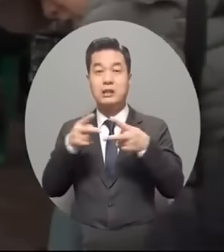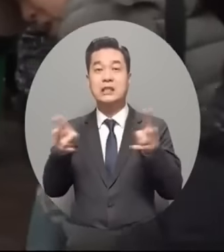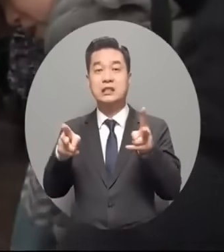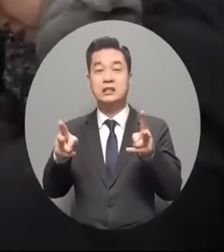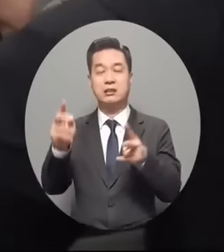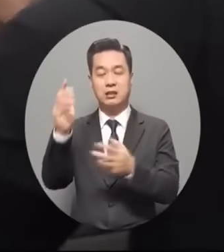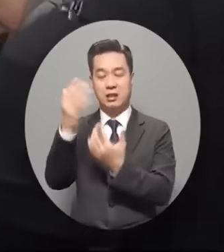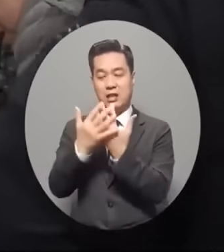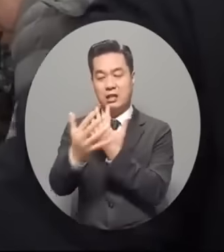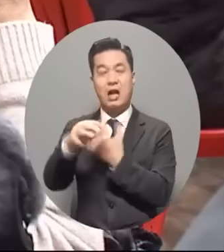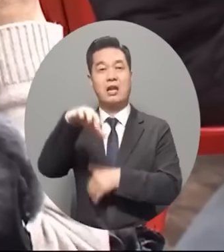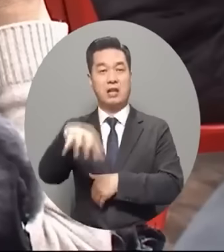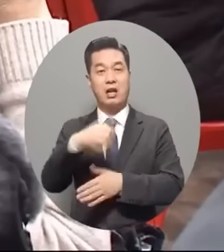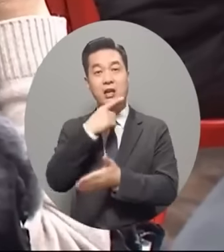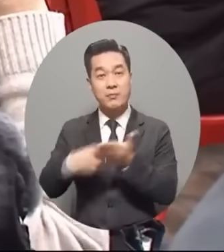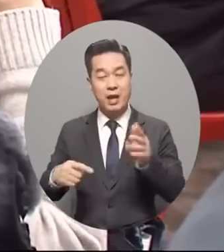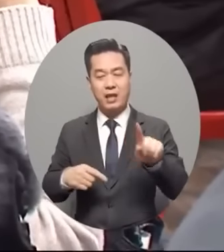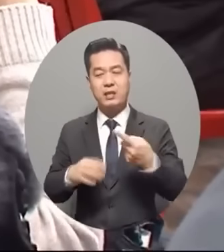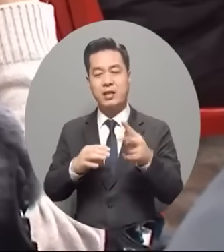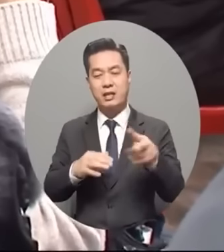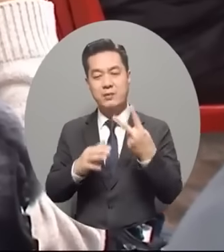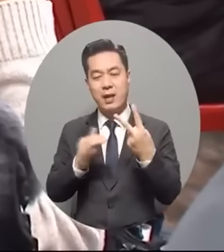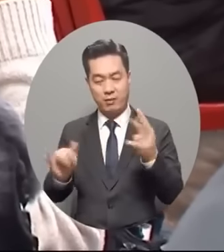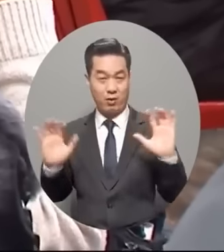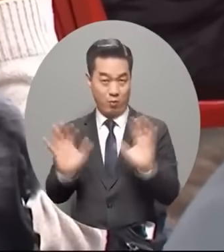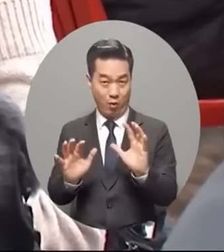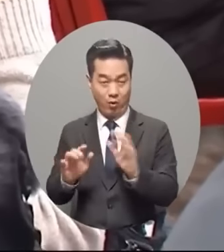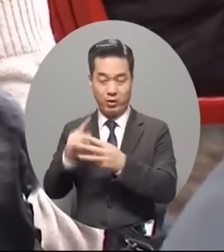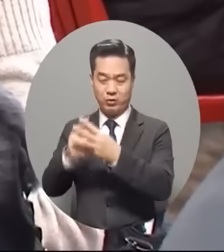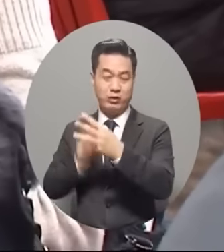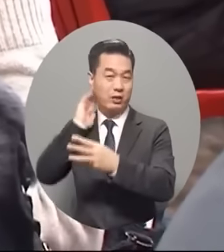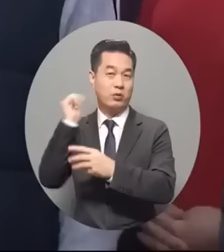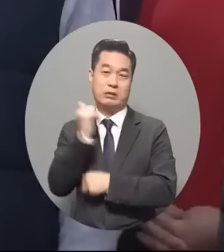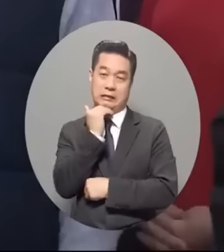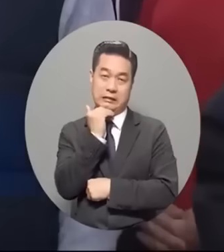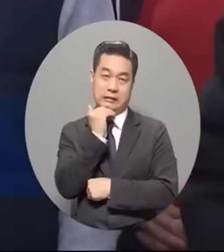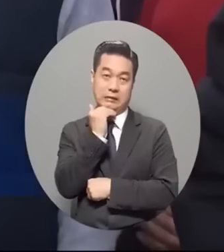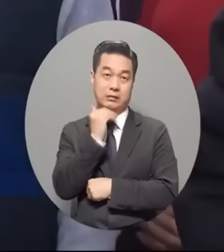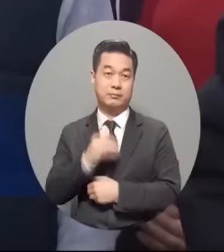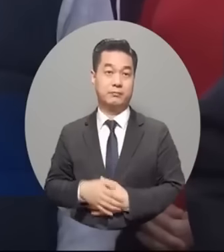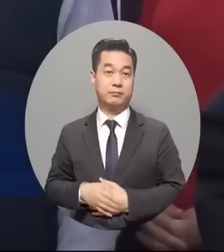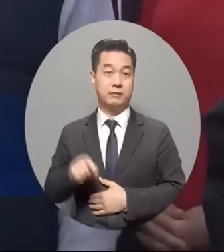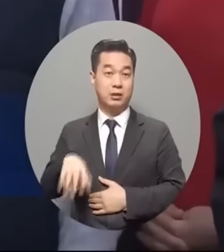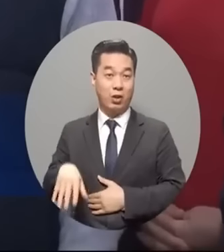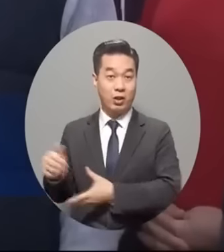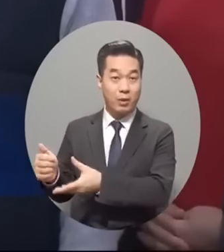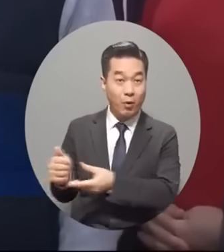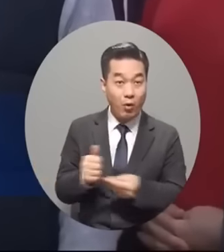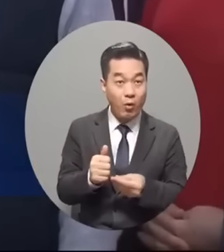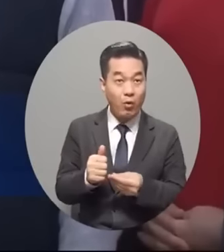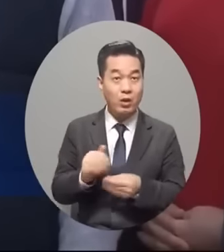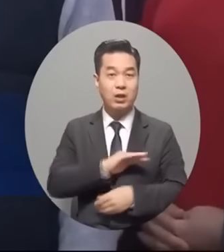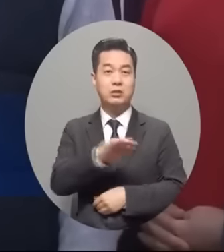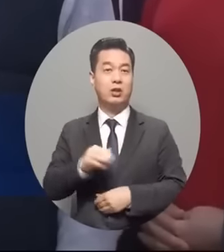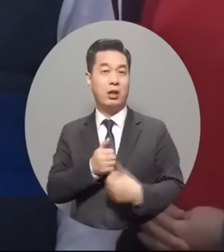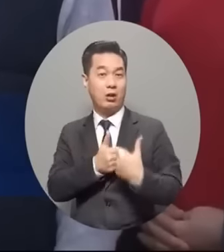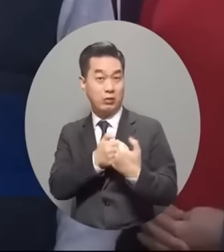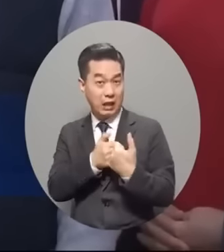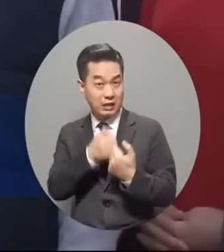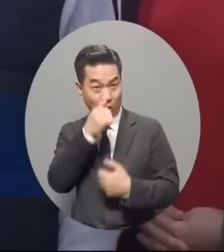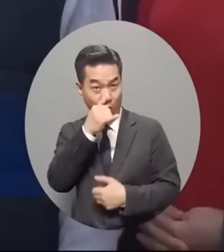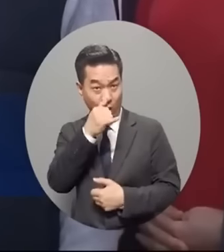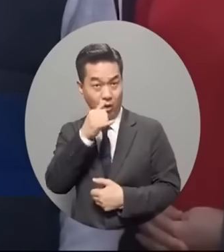강당에는 피해 상인 200여 명이 모여 윤 대통령을 기다렸습니다. 여기를 먼저 보실 건가? 저희하고 상의했어요. 안에 혼자